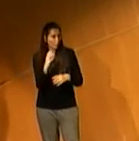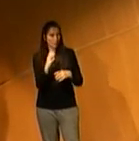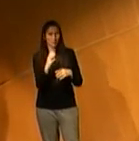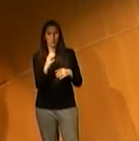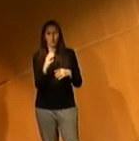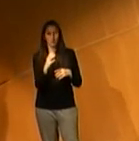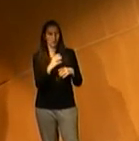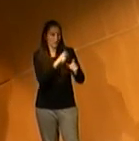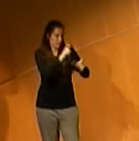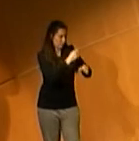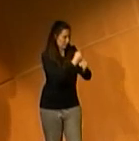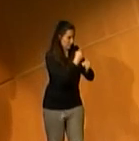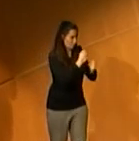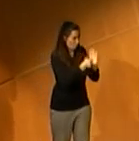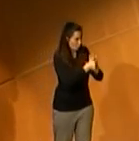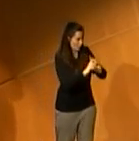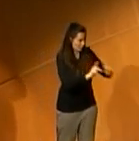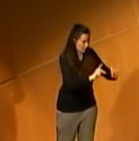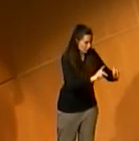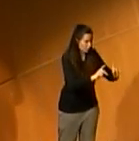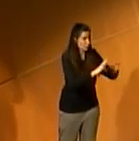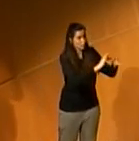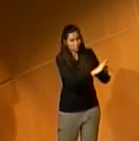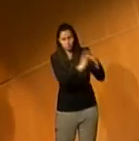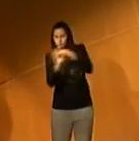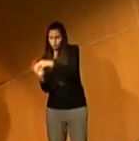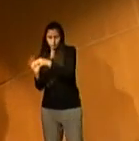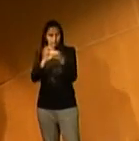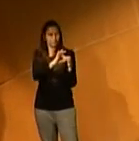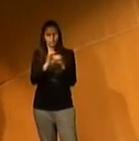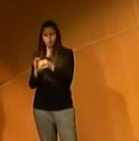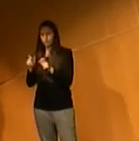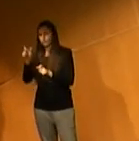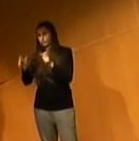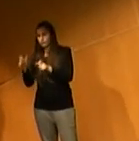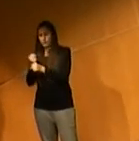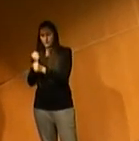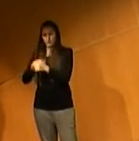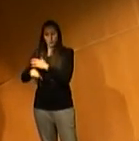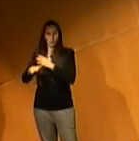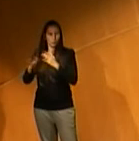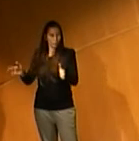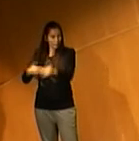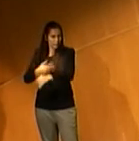pédagogie, et puis tout le secteur médico-social, hein, qui est extrêmement précieux. Et